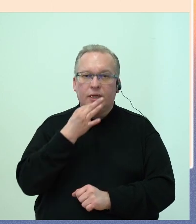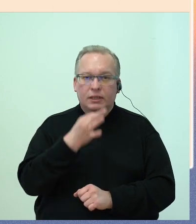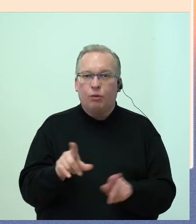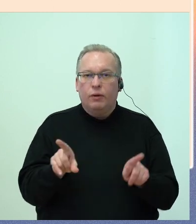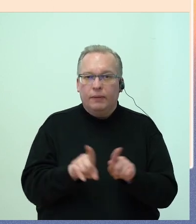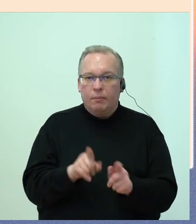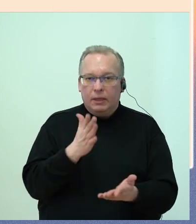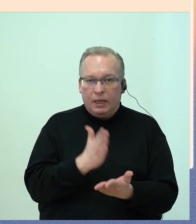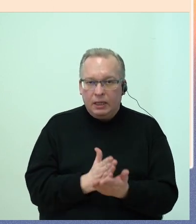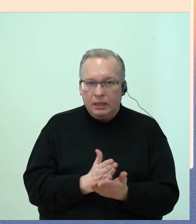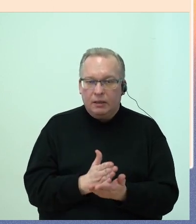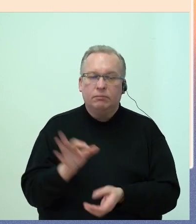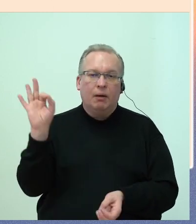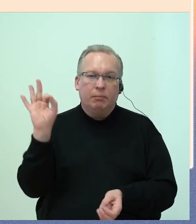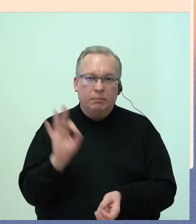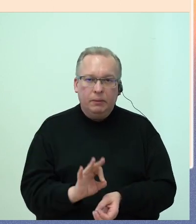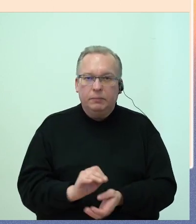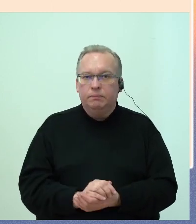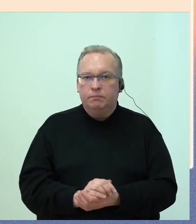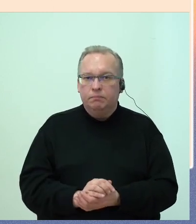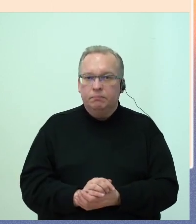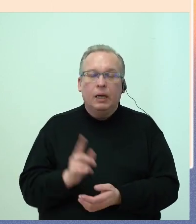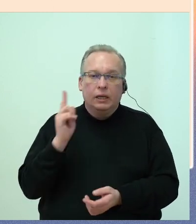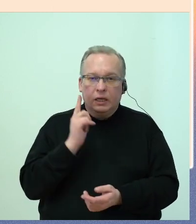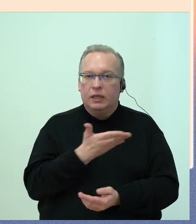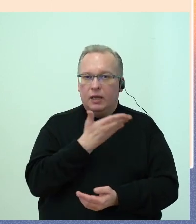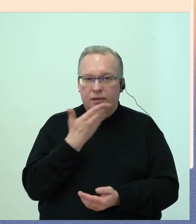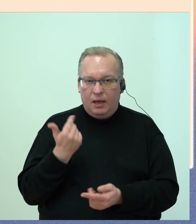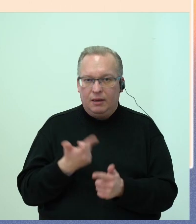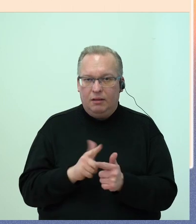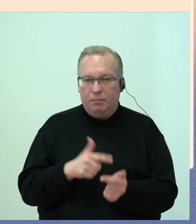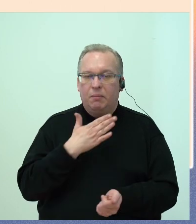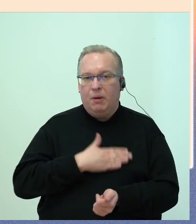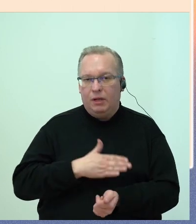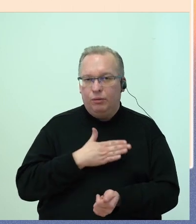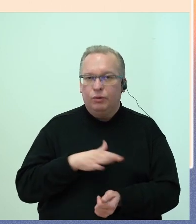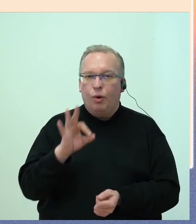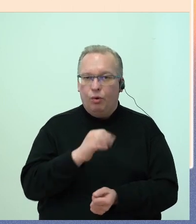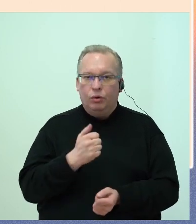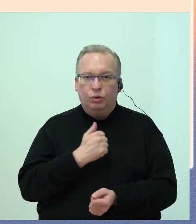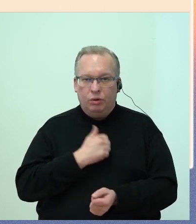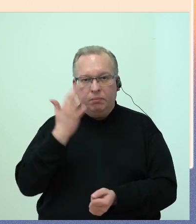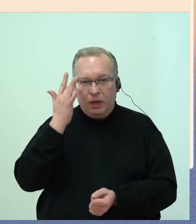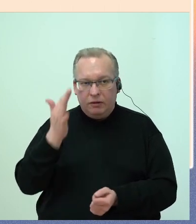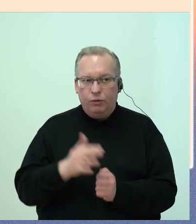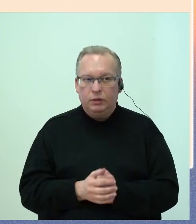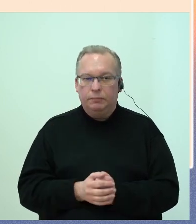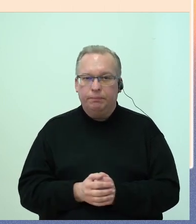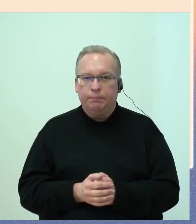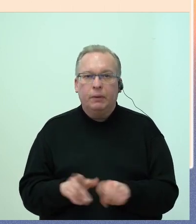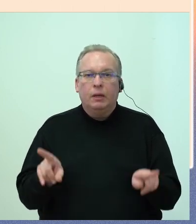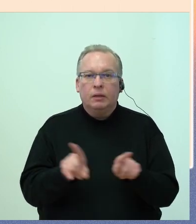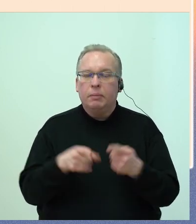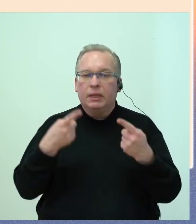tai patiria, dažnai girdi ir tai nėra malonu ir apie tai turime galvoti. Na ir